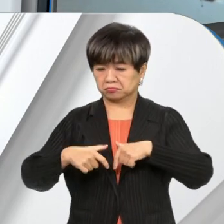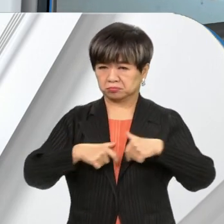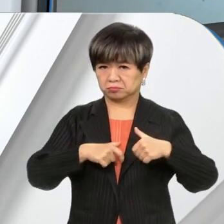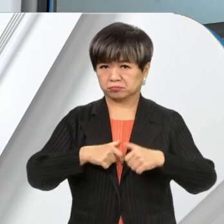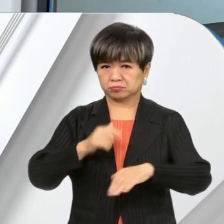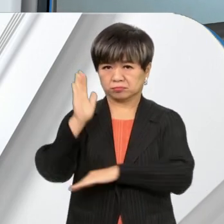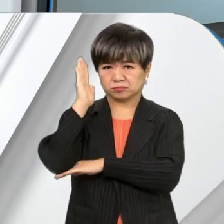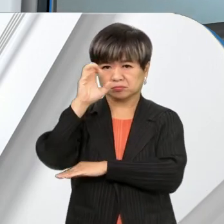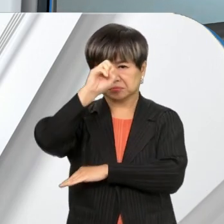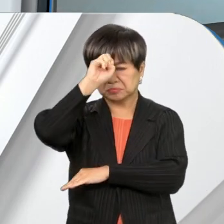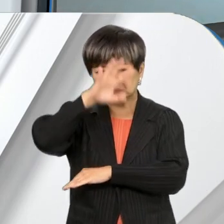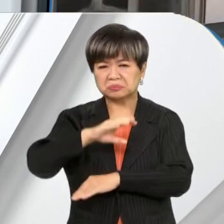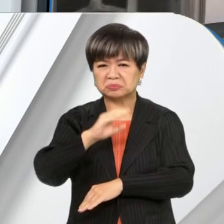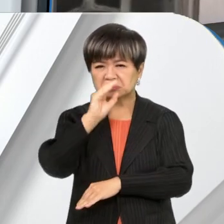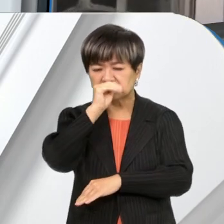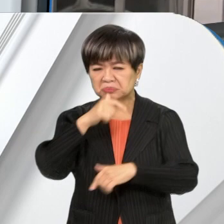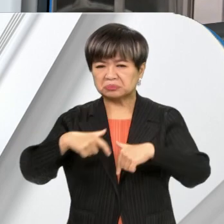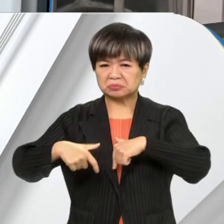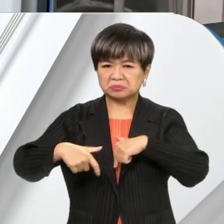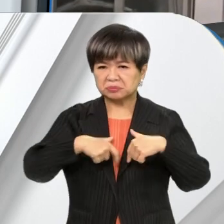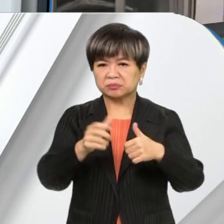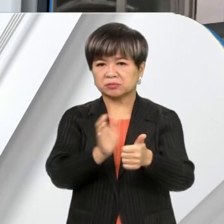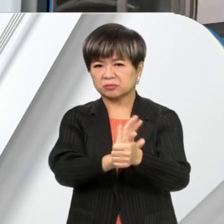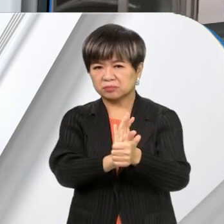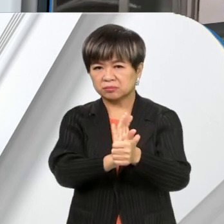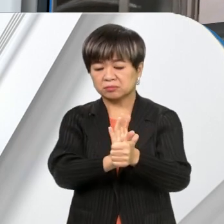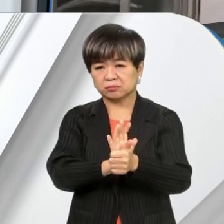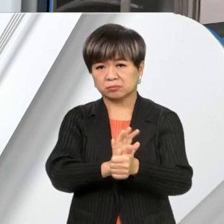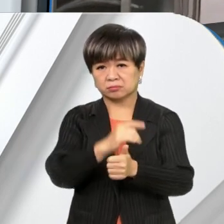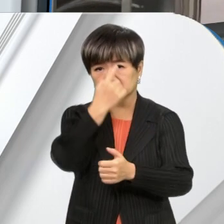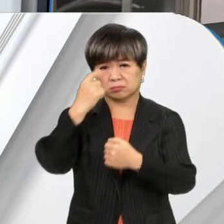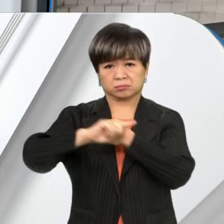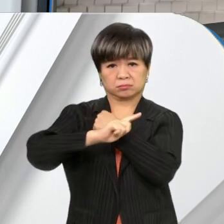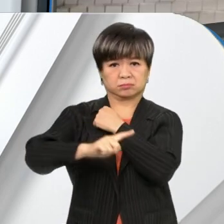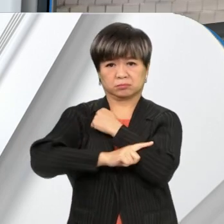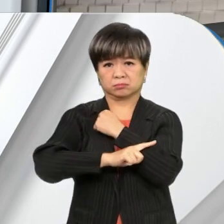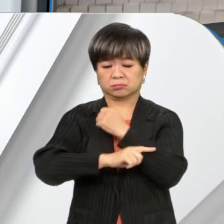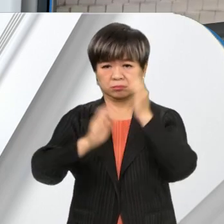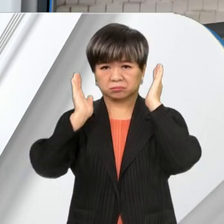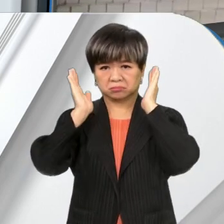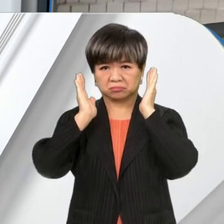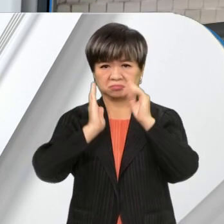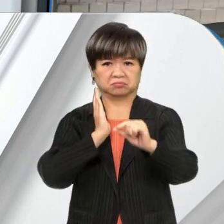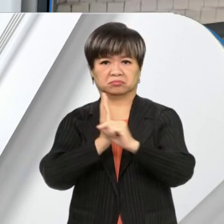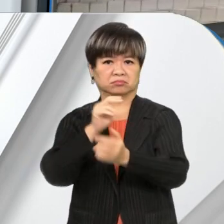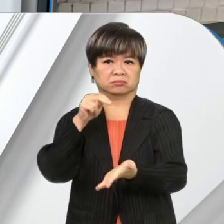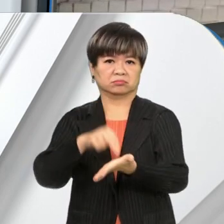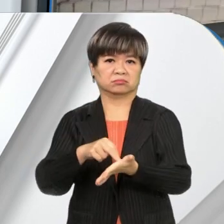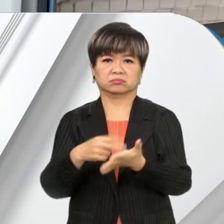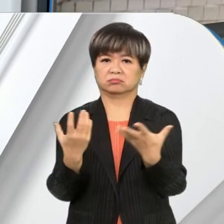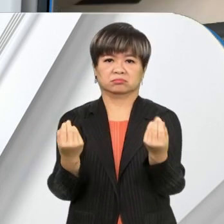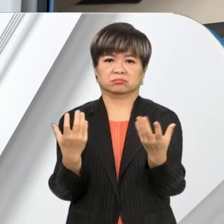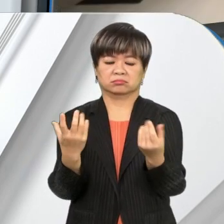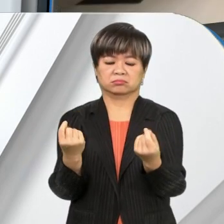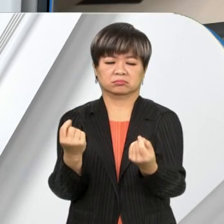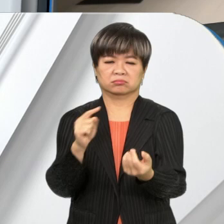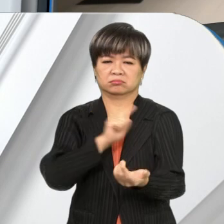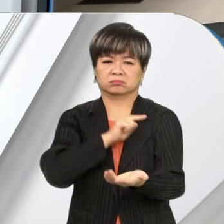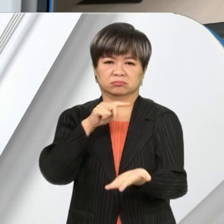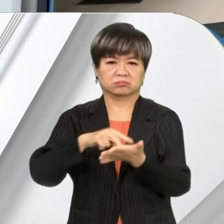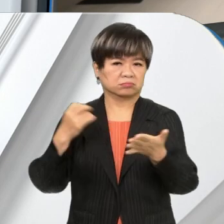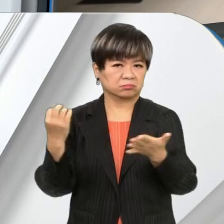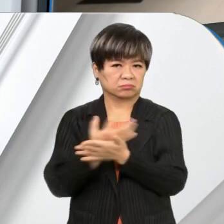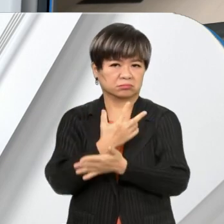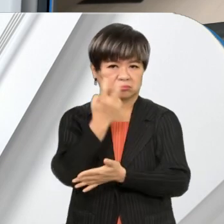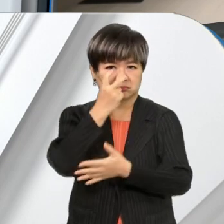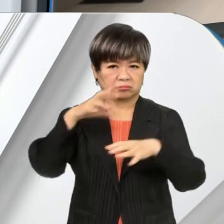体检人士，也是监督来服务的公司，全部司法单位归入的独立性。